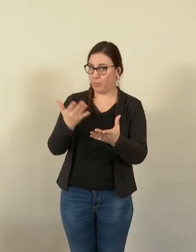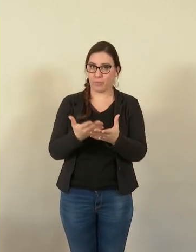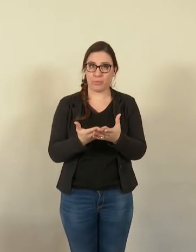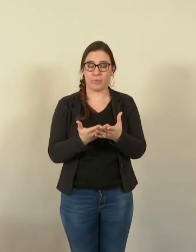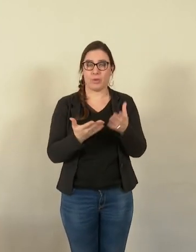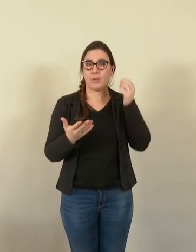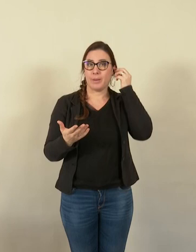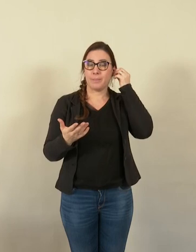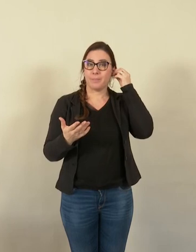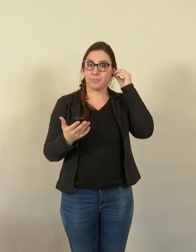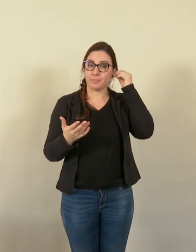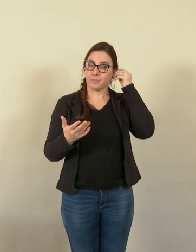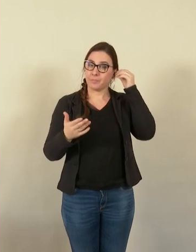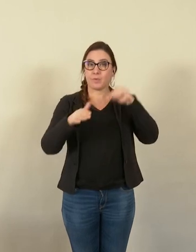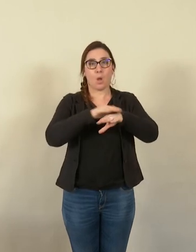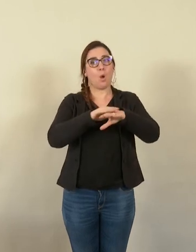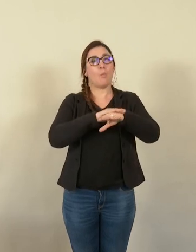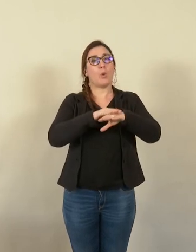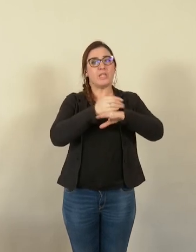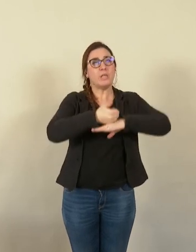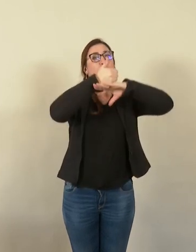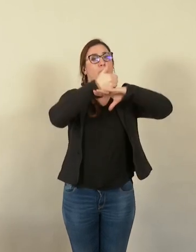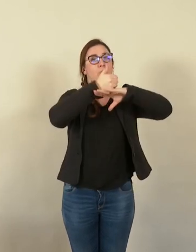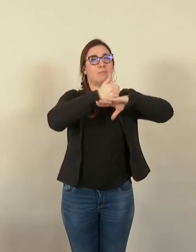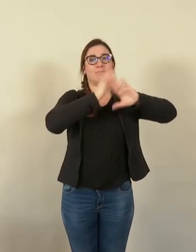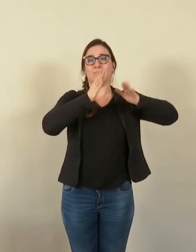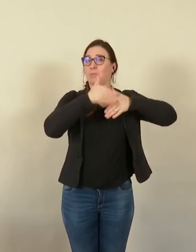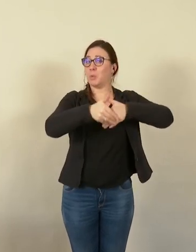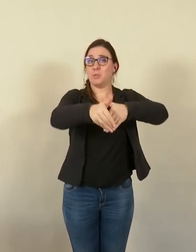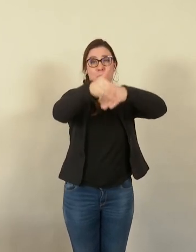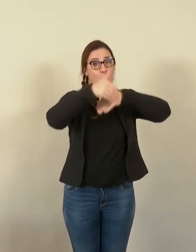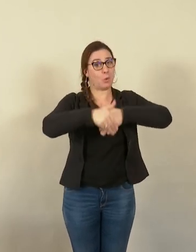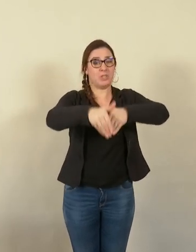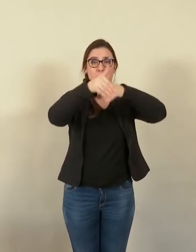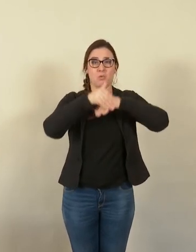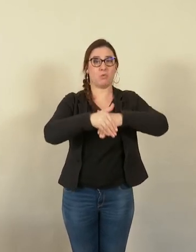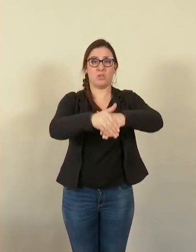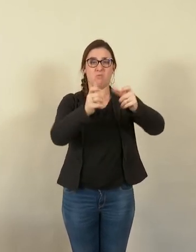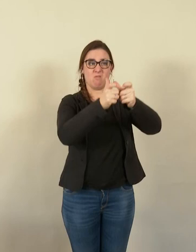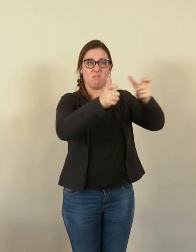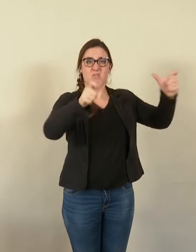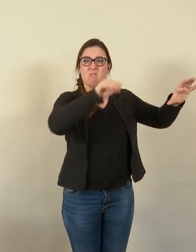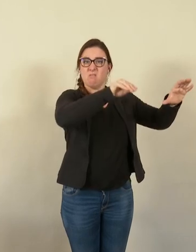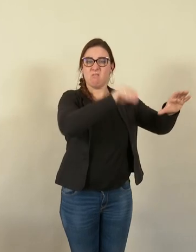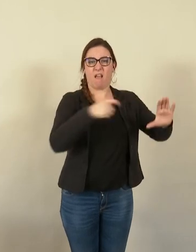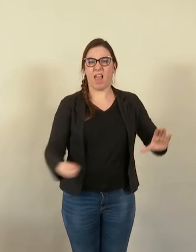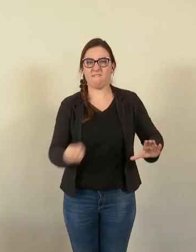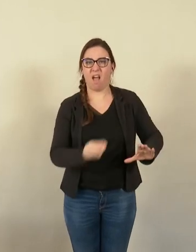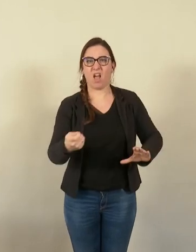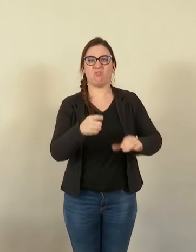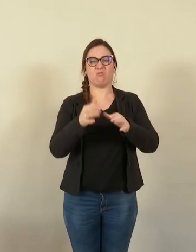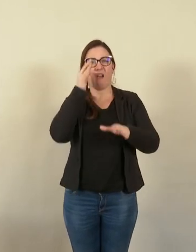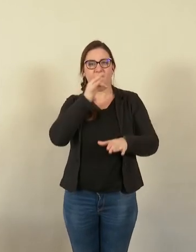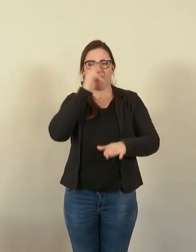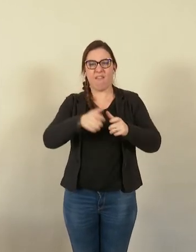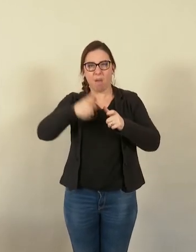les partis politiques qui ont été au pouvoir qui ont continué à entretenir l'agro-industrie l'élevage intensif les fermes usines